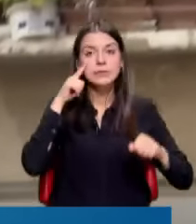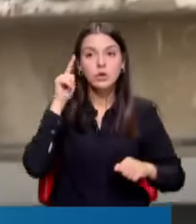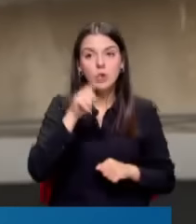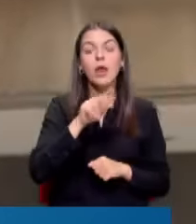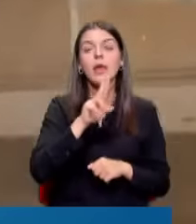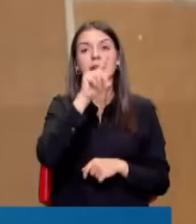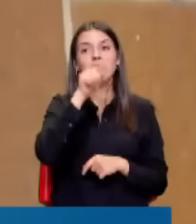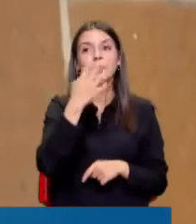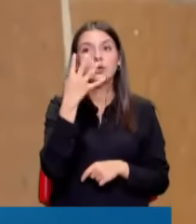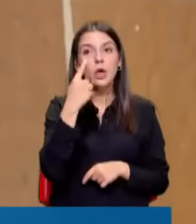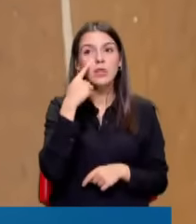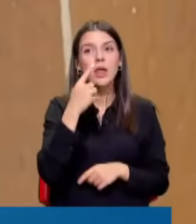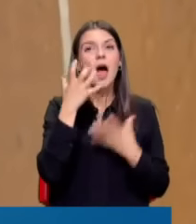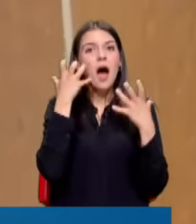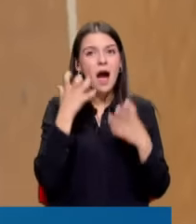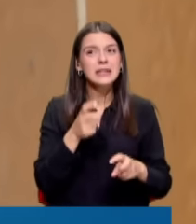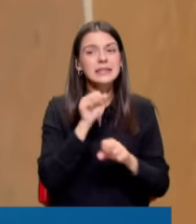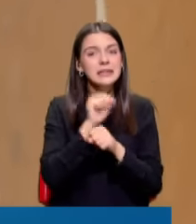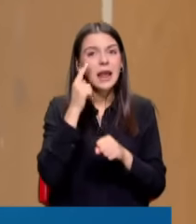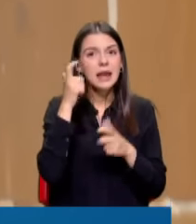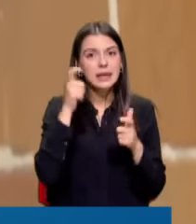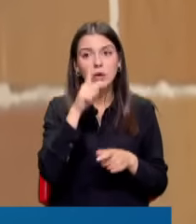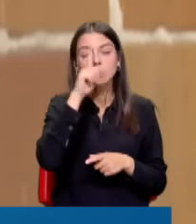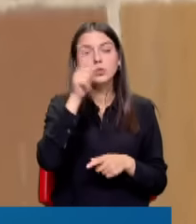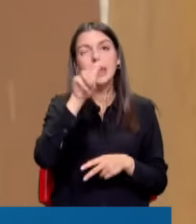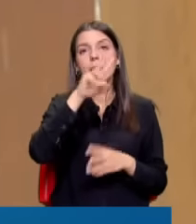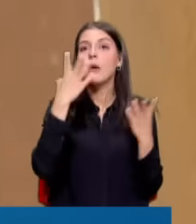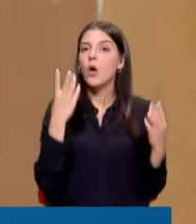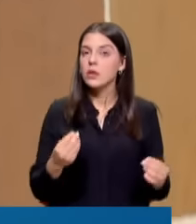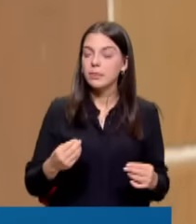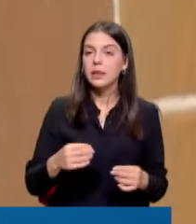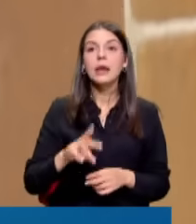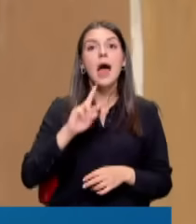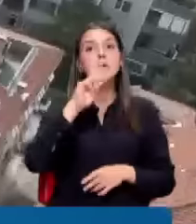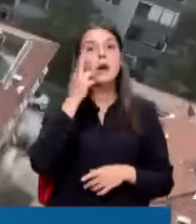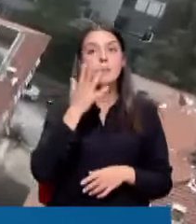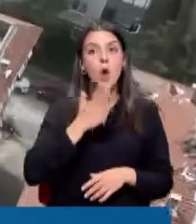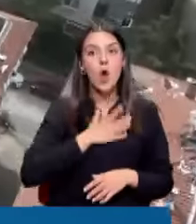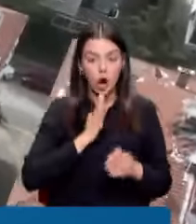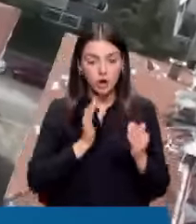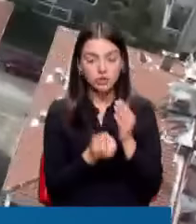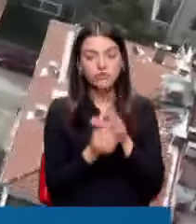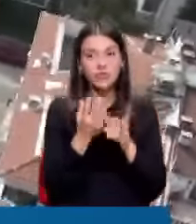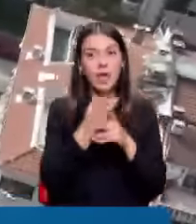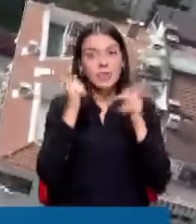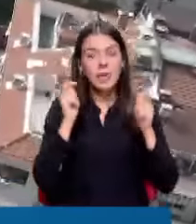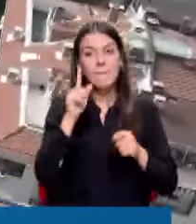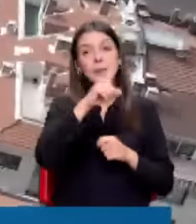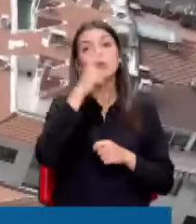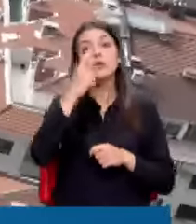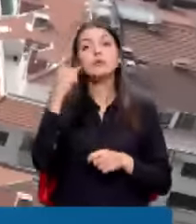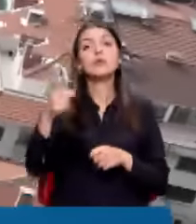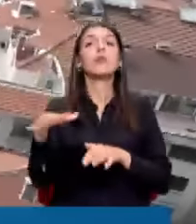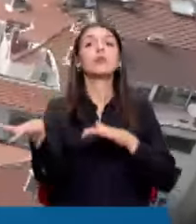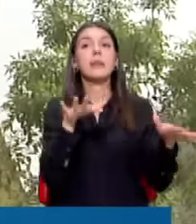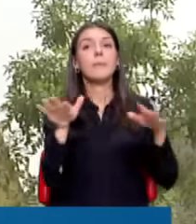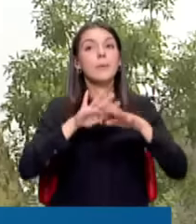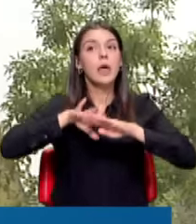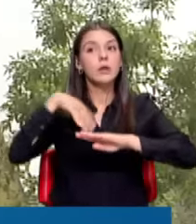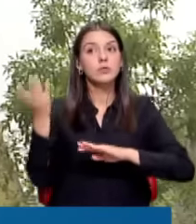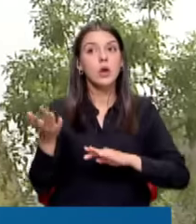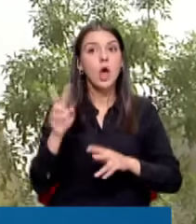İstanbul'da ağır hasar oranı %20'leri bulabilir. Raporda ortaya çıkan gerçeklerden en çarpıcısı ise 1999 depreminden